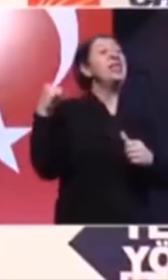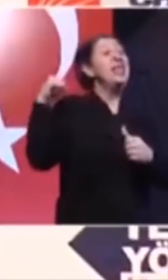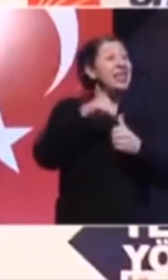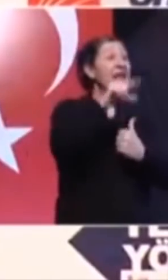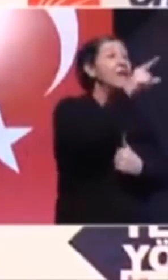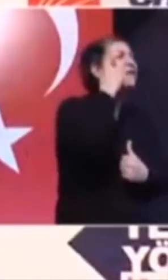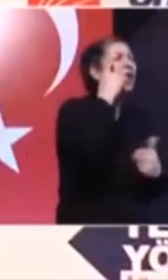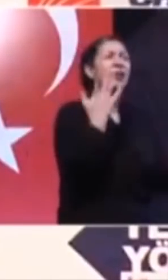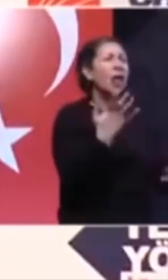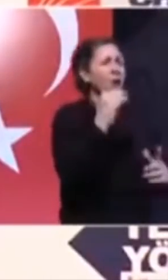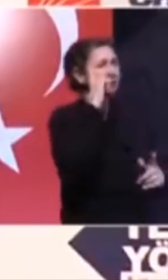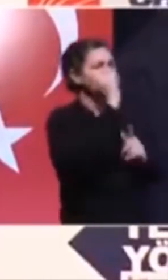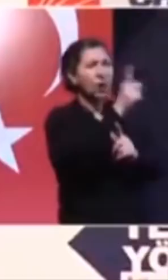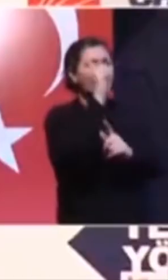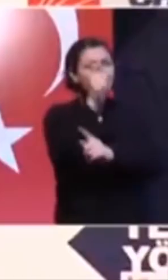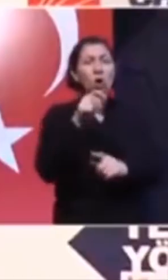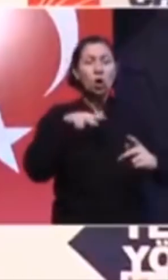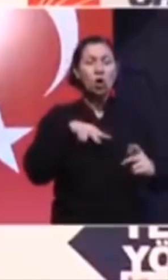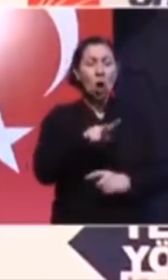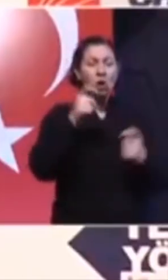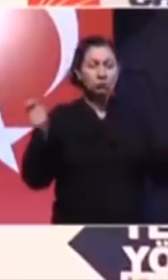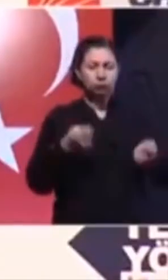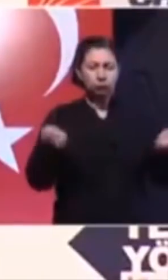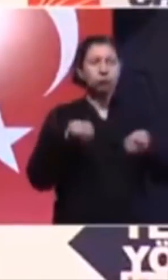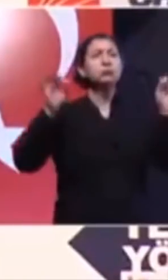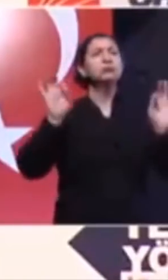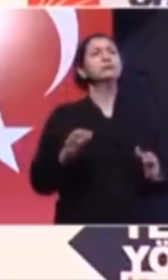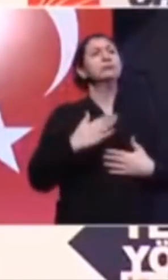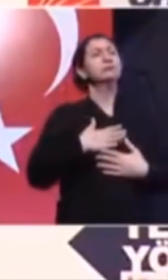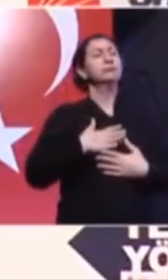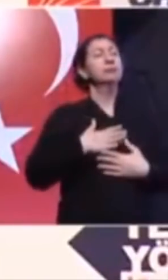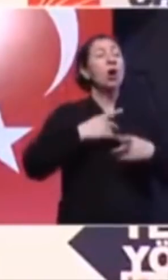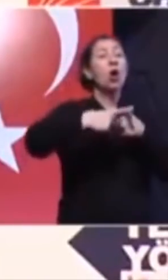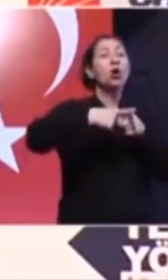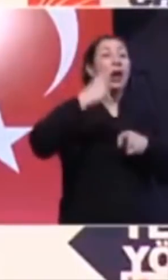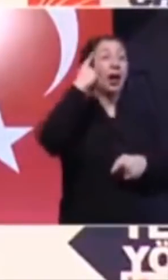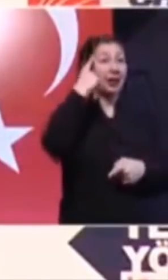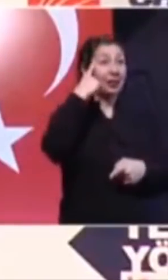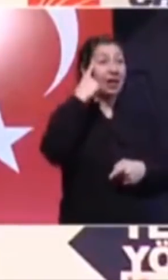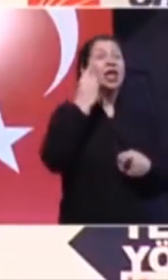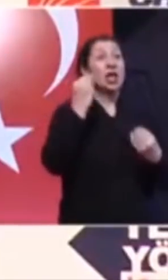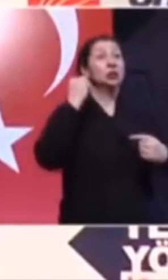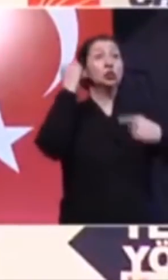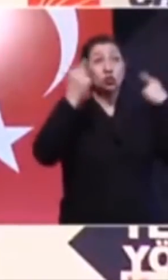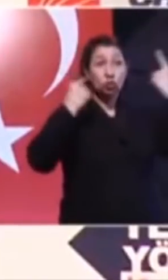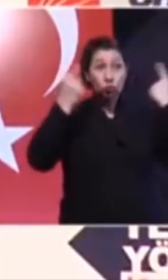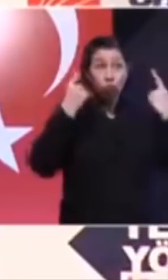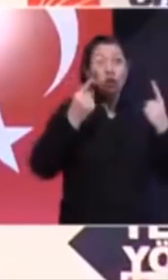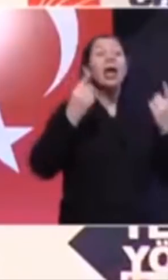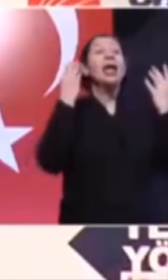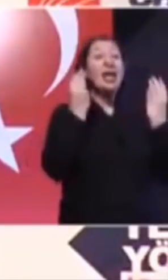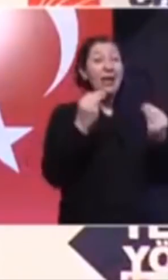onların fikrine başvurarak yol yürüme çabası içindeyiz. Ortak akılla iyi düşünülmüş,